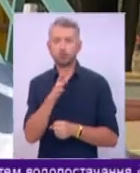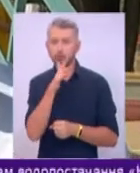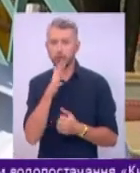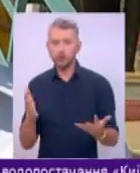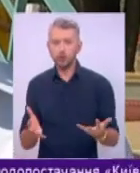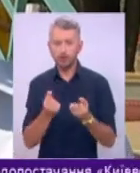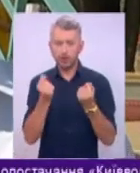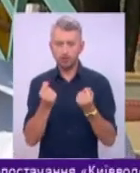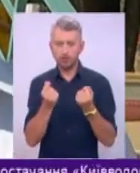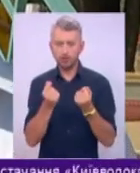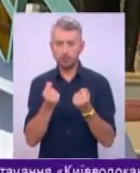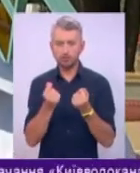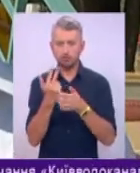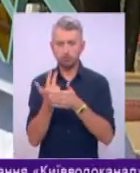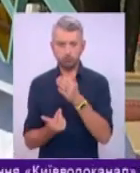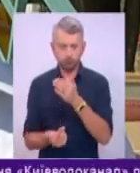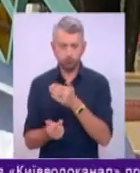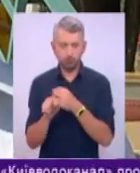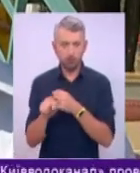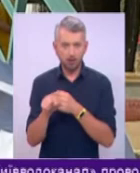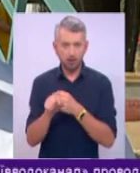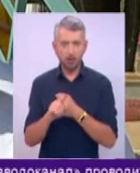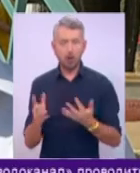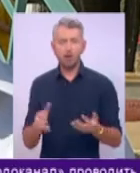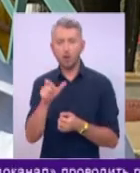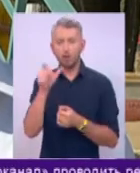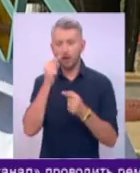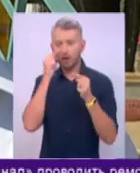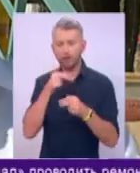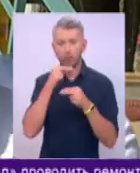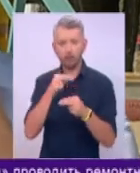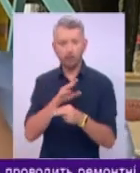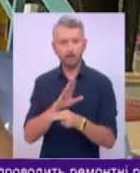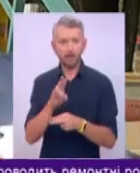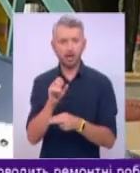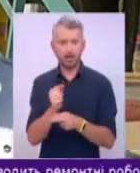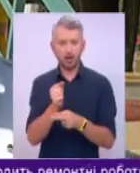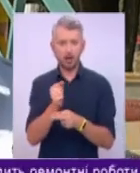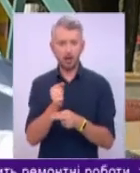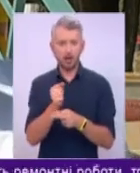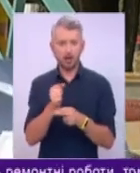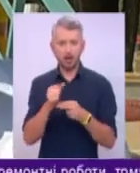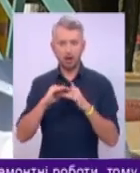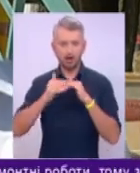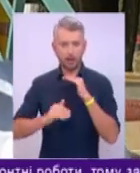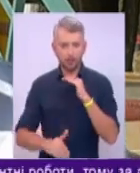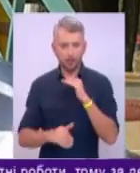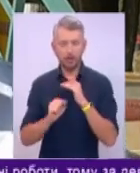рятування критичного плавця рятувальник фокусувався не на драбині, а